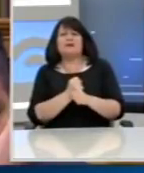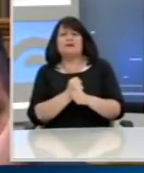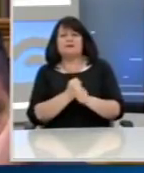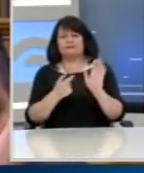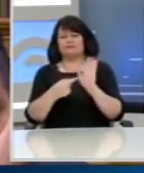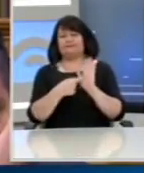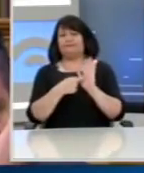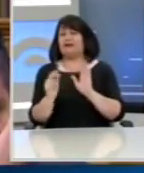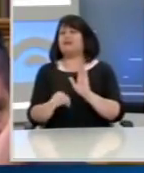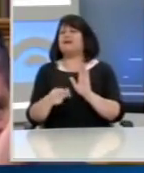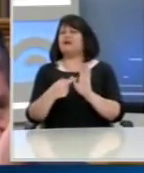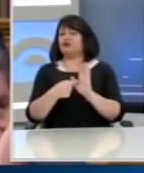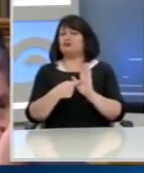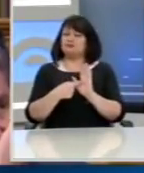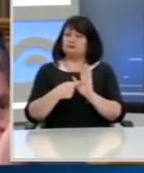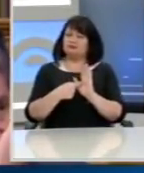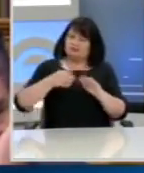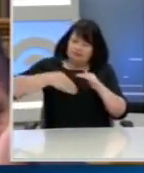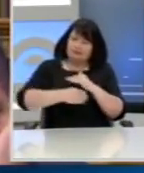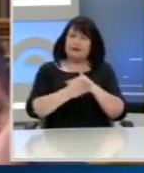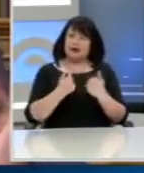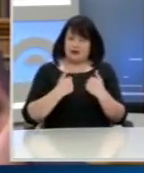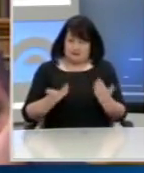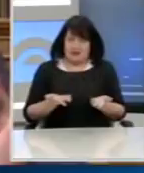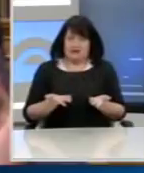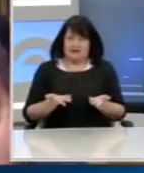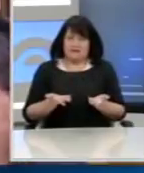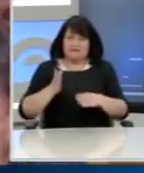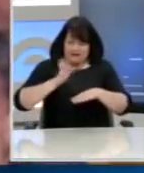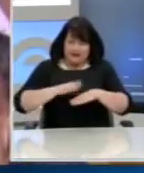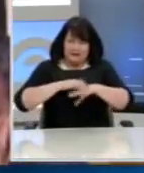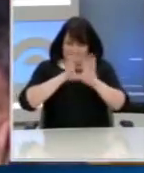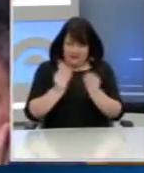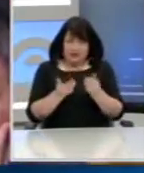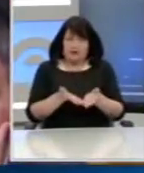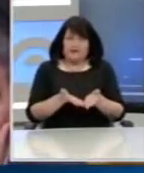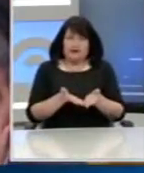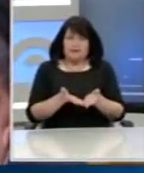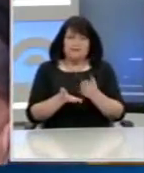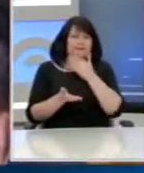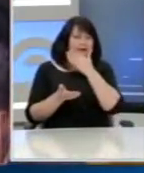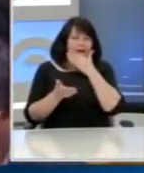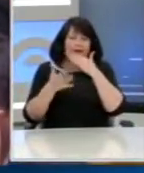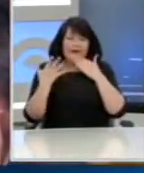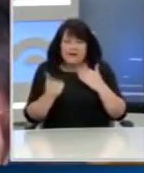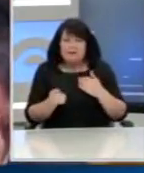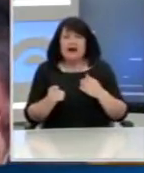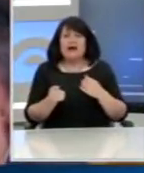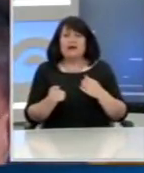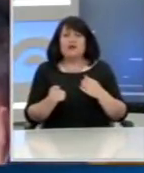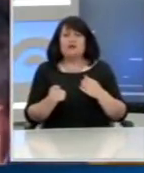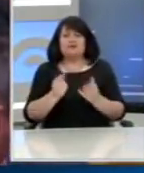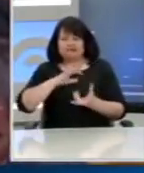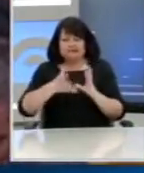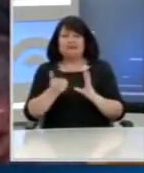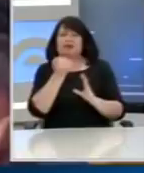βιβλιάριο. Εμείς τα κάναμε αυτά. Η αριστερά είναι υπεύθυνη για το γεγονός ότι υπάρχουν δομικές τρευλώσεις